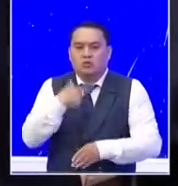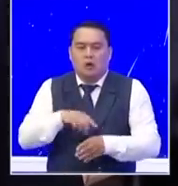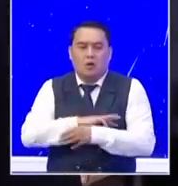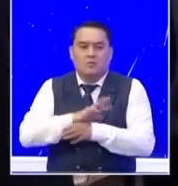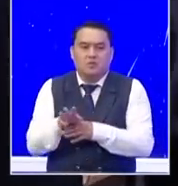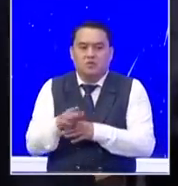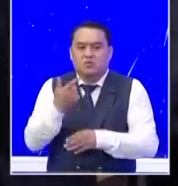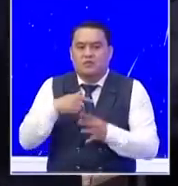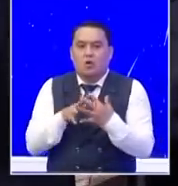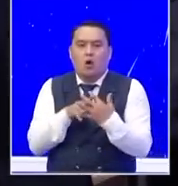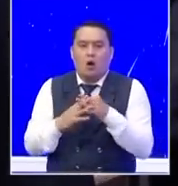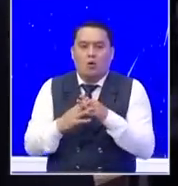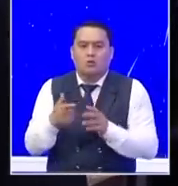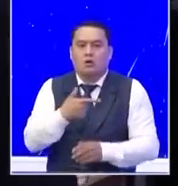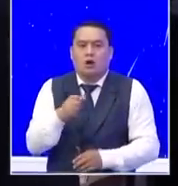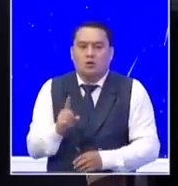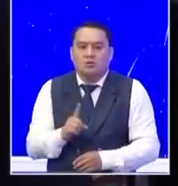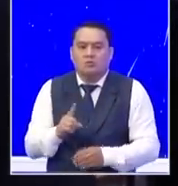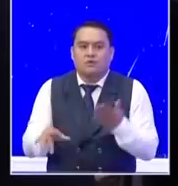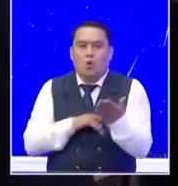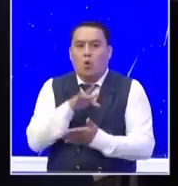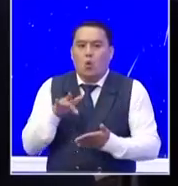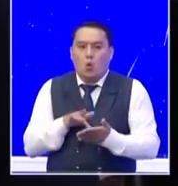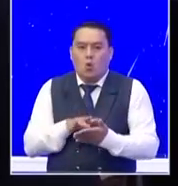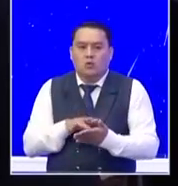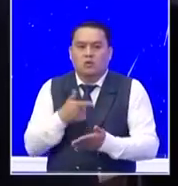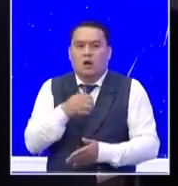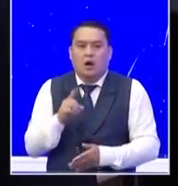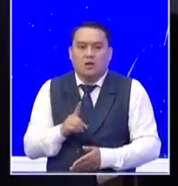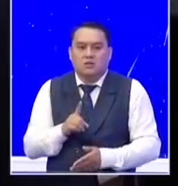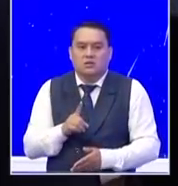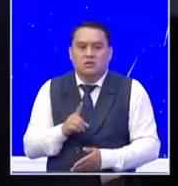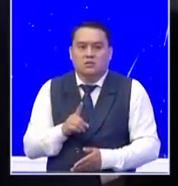и котельня на газе. Это весь город газифицирован.